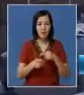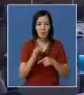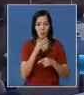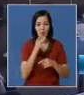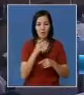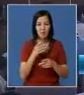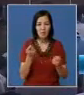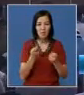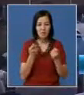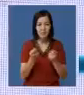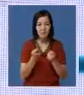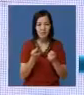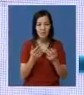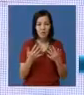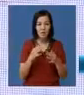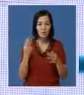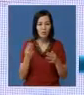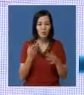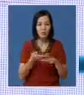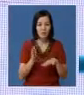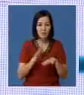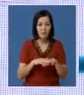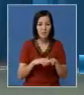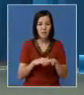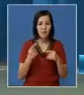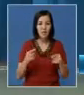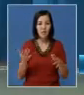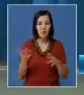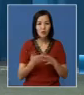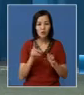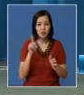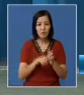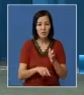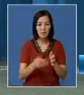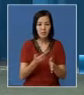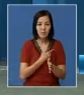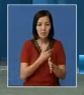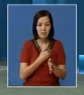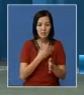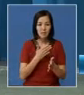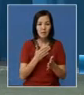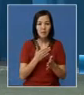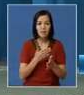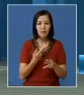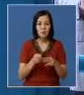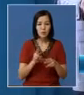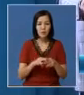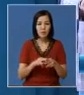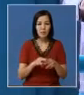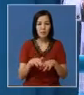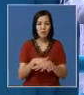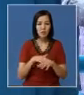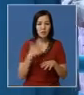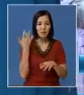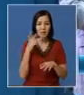Бұл аяққа енді тұрған фермерлер үшін біршама қиын соғады. Түрлі жеңілдіктер қарастырылса деген өтініштерін білдірді. Сонымен қатар жиында